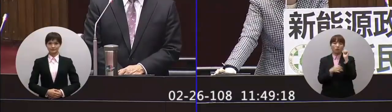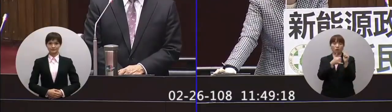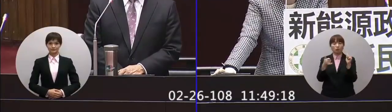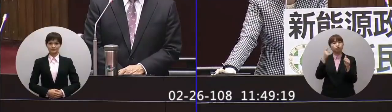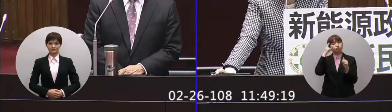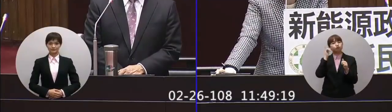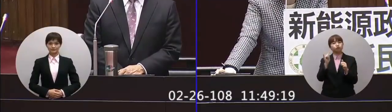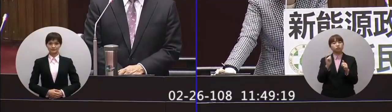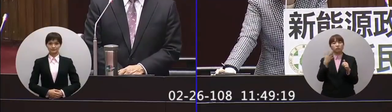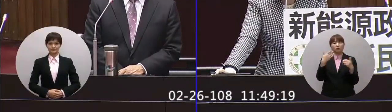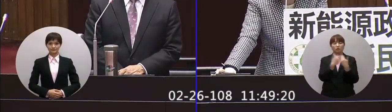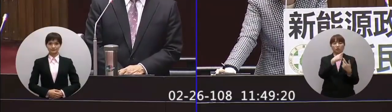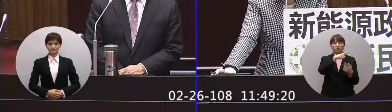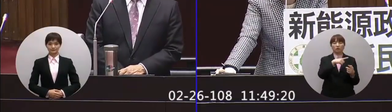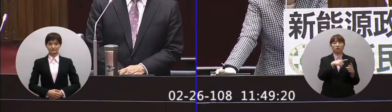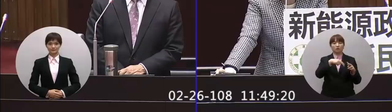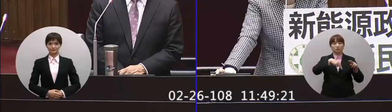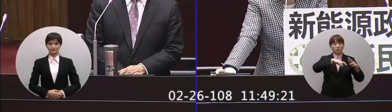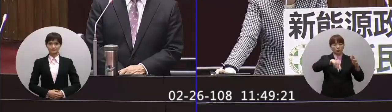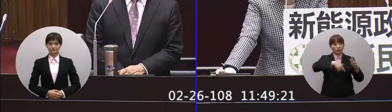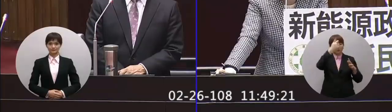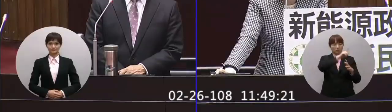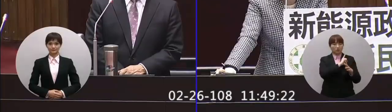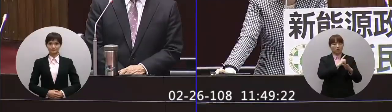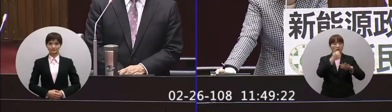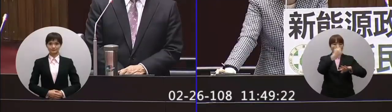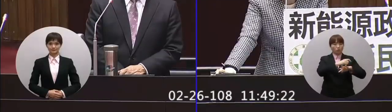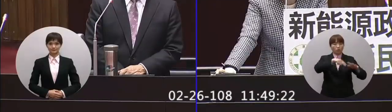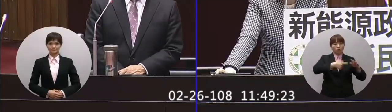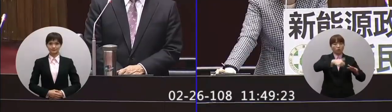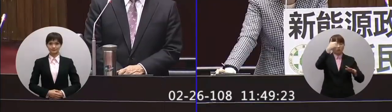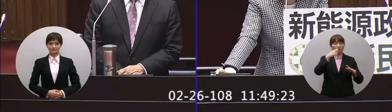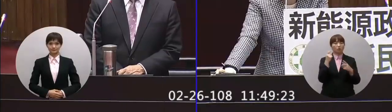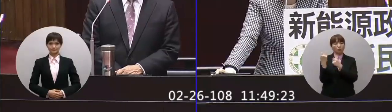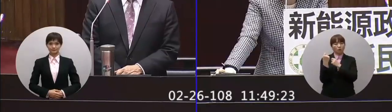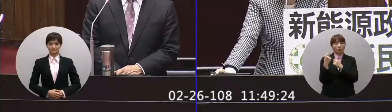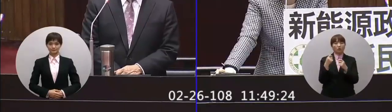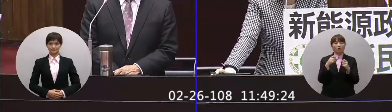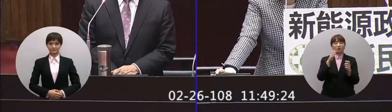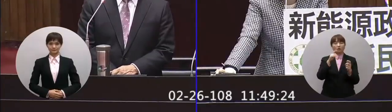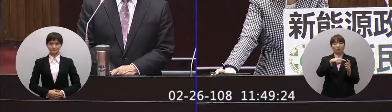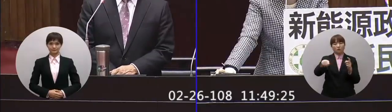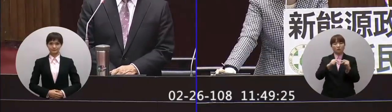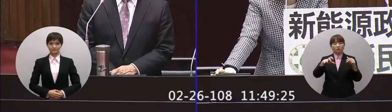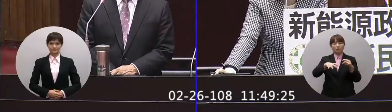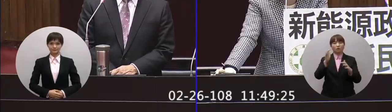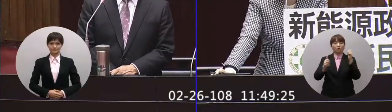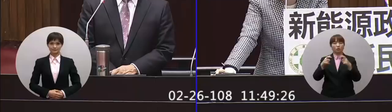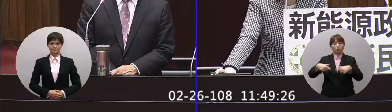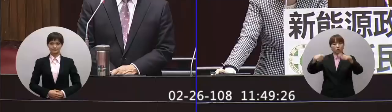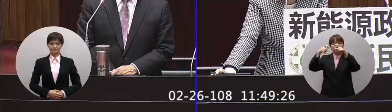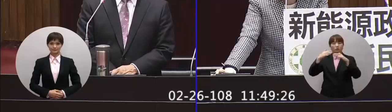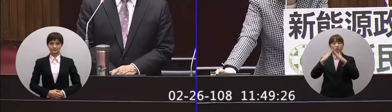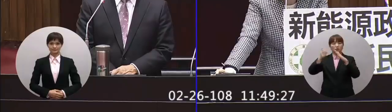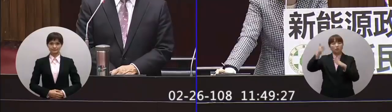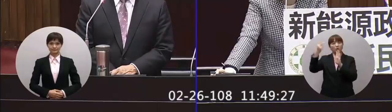觉得也没有问题。但是院长，容我提醒你，你现在是行政院院长，最近地方首长卢秀燕市长，他也公开